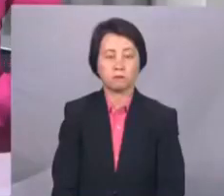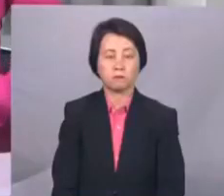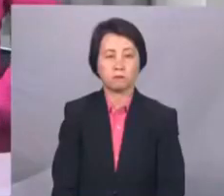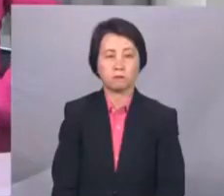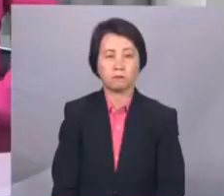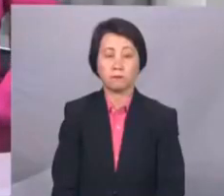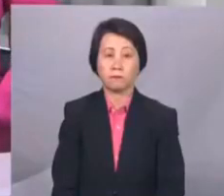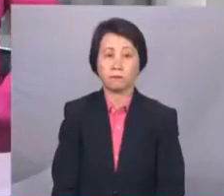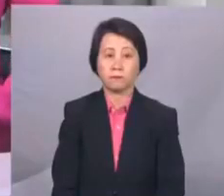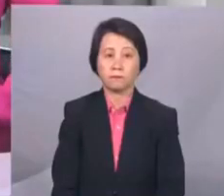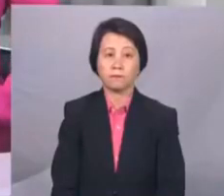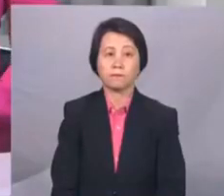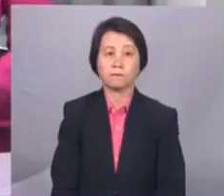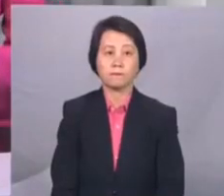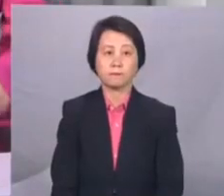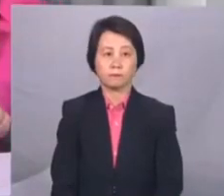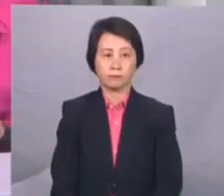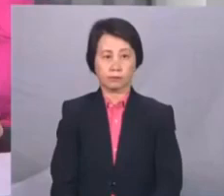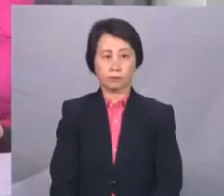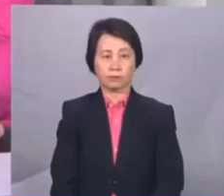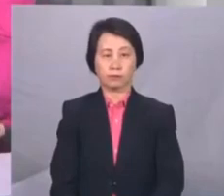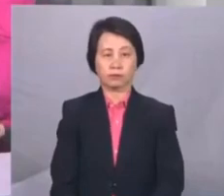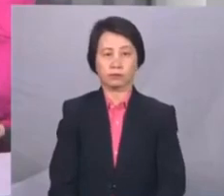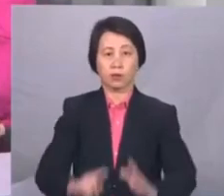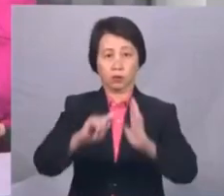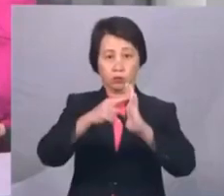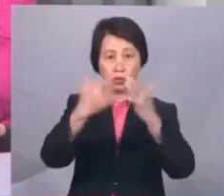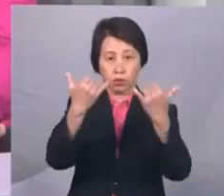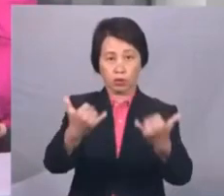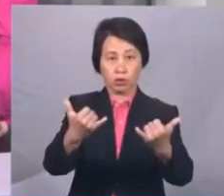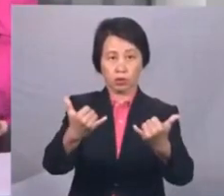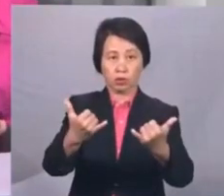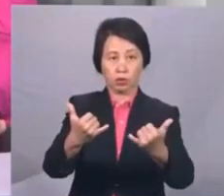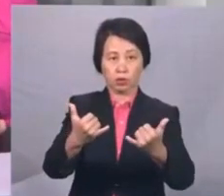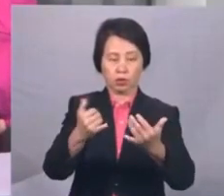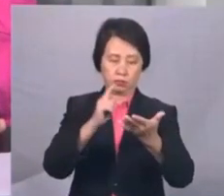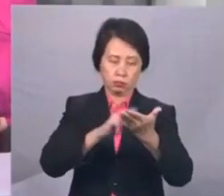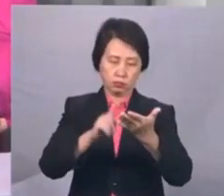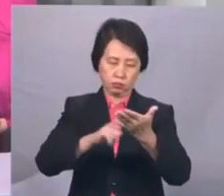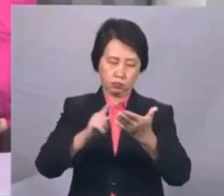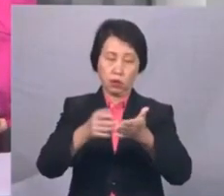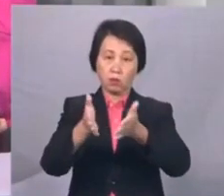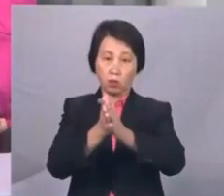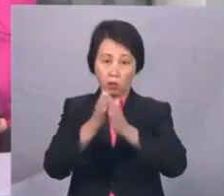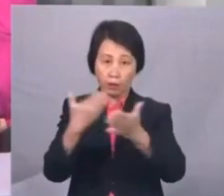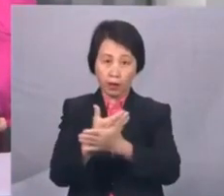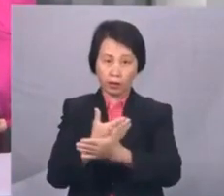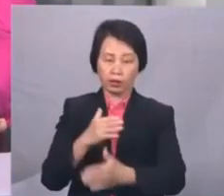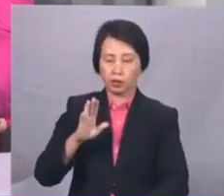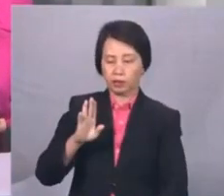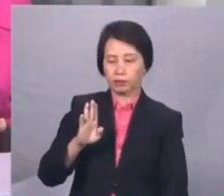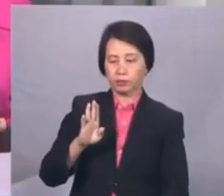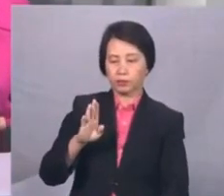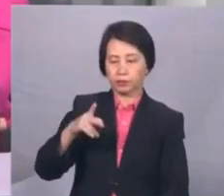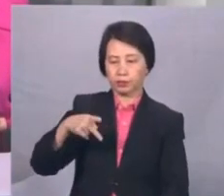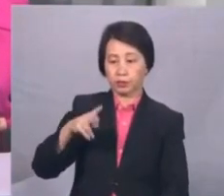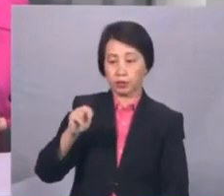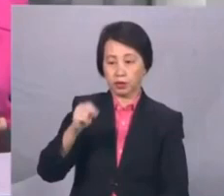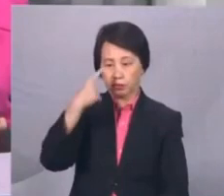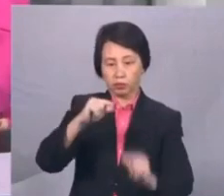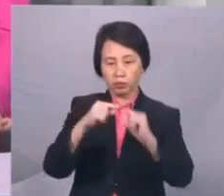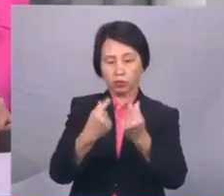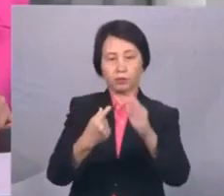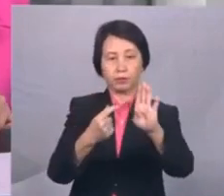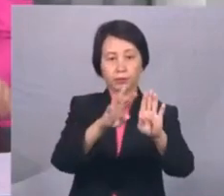yang Anda masih bersama berita perdana Bermuda hari ini portal semakan dan permohonan baharu bantuan prihatin nasional BPN